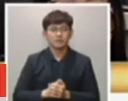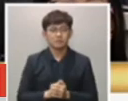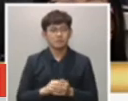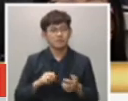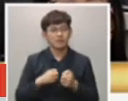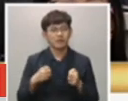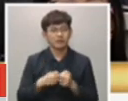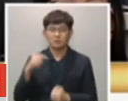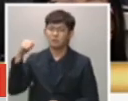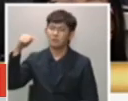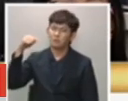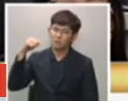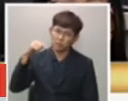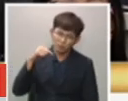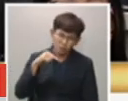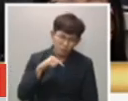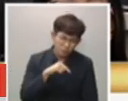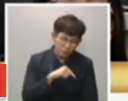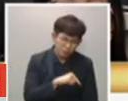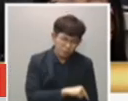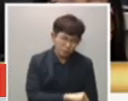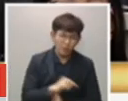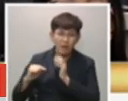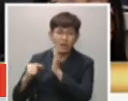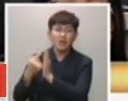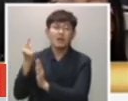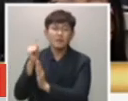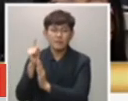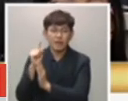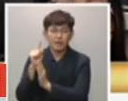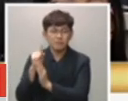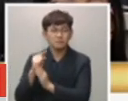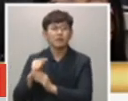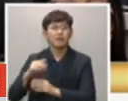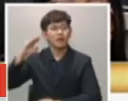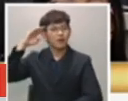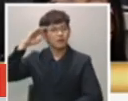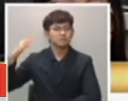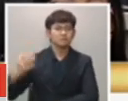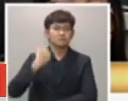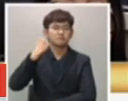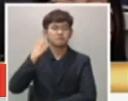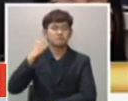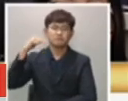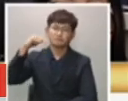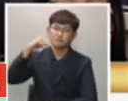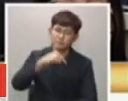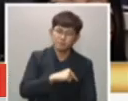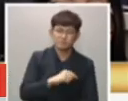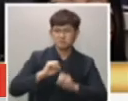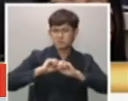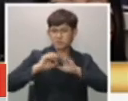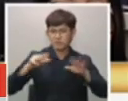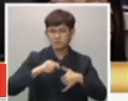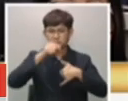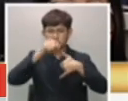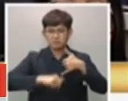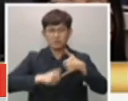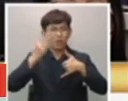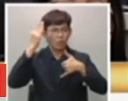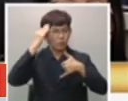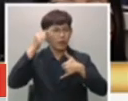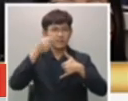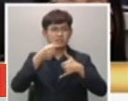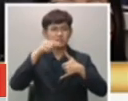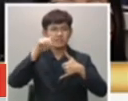ลงต่อเนื่องมาตั้งแต่รัฐประหารตัวเลขที่ชี้ชัดที่สุดคือ GDP ยังไงก็ต้องหยิบขึ้นมาดู